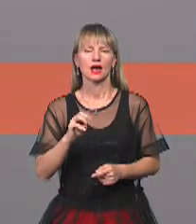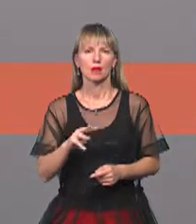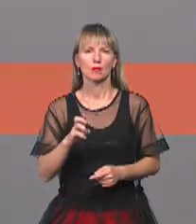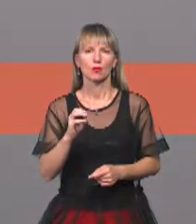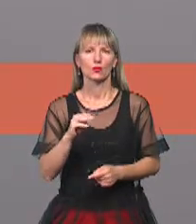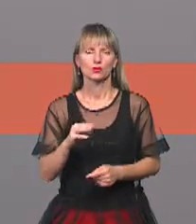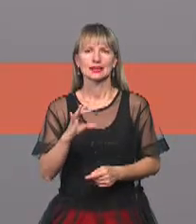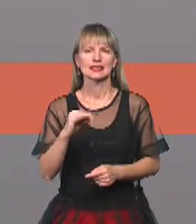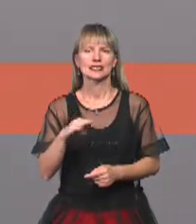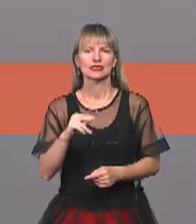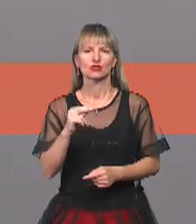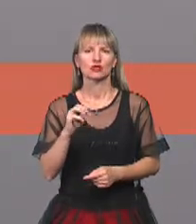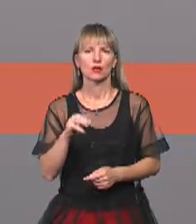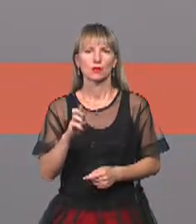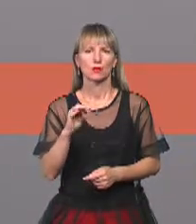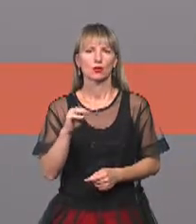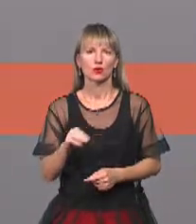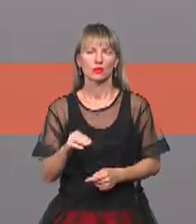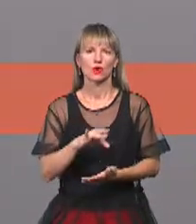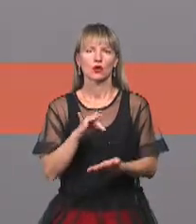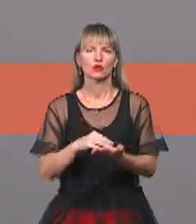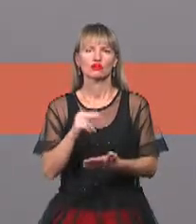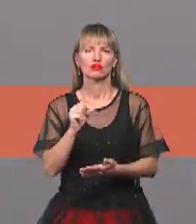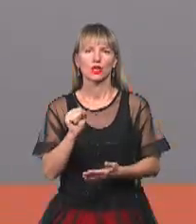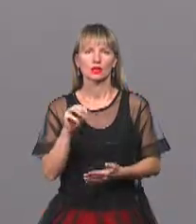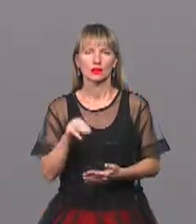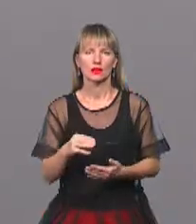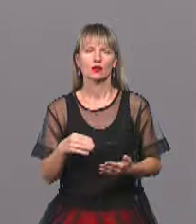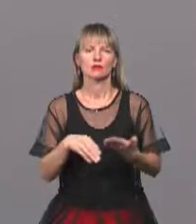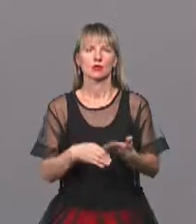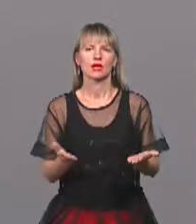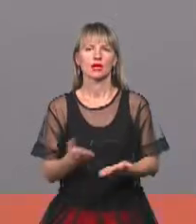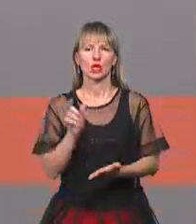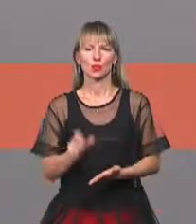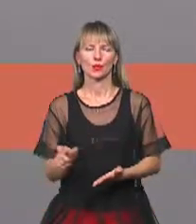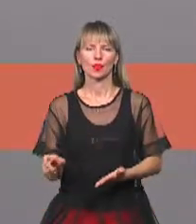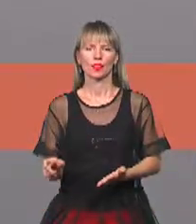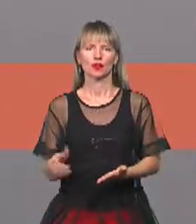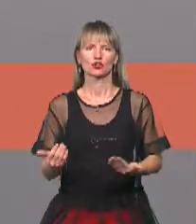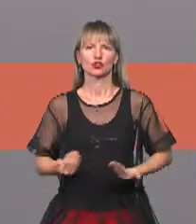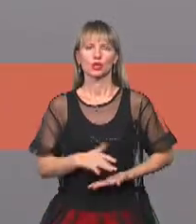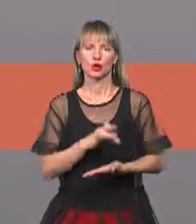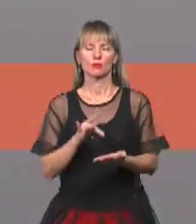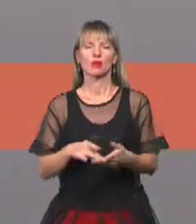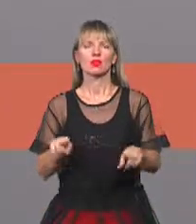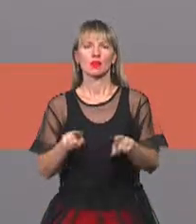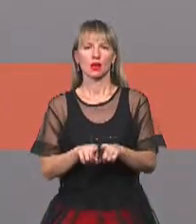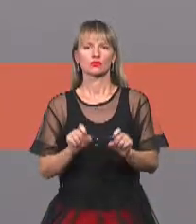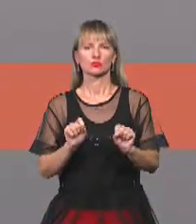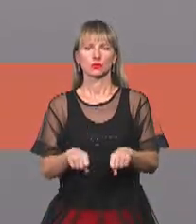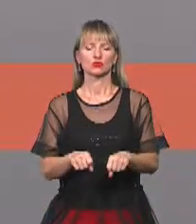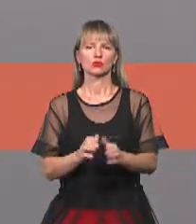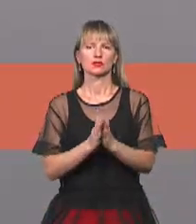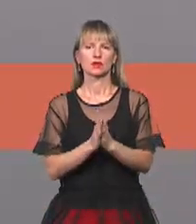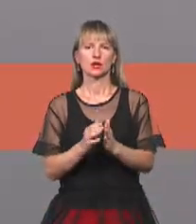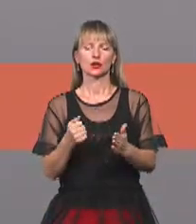сіті чат-бот, міський чат, яким, за допомогою якого люди, громадяни, мешканці міста також можуть